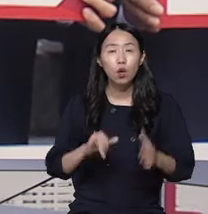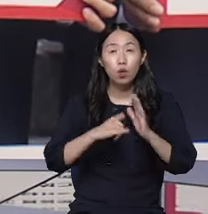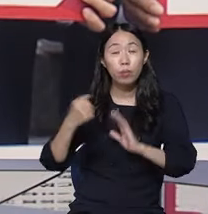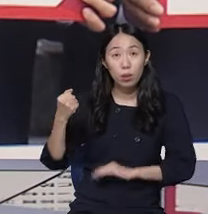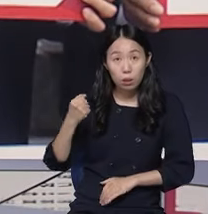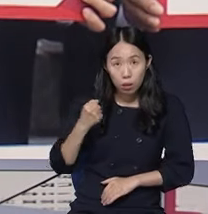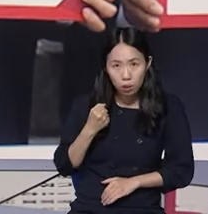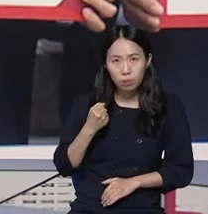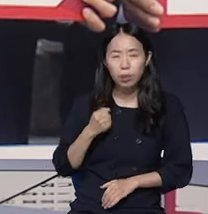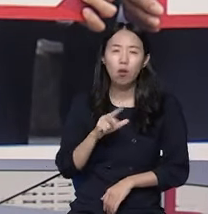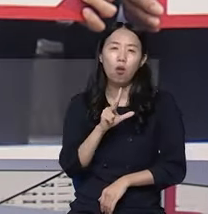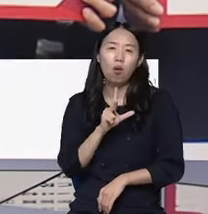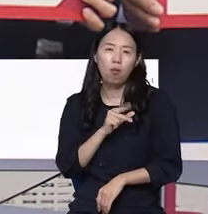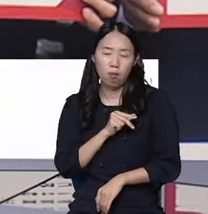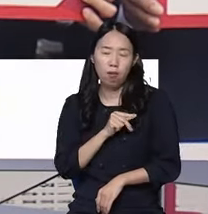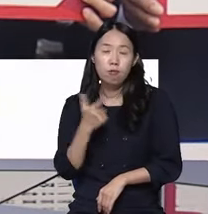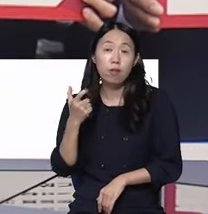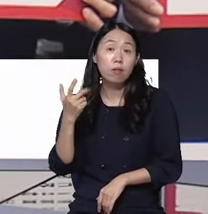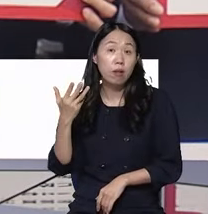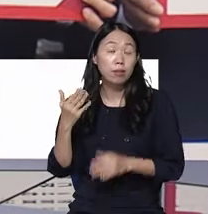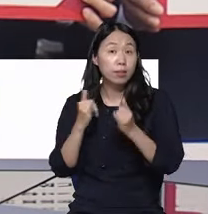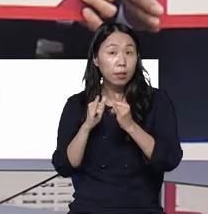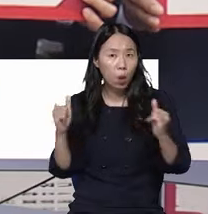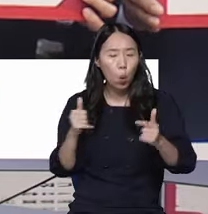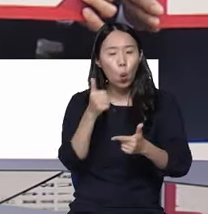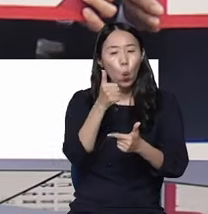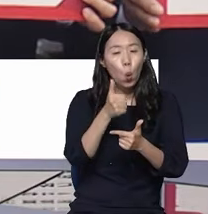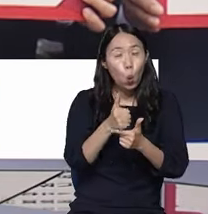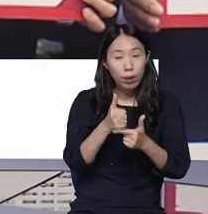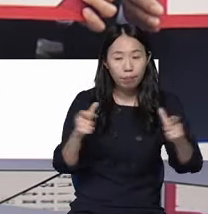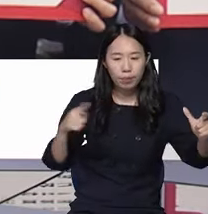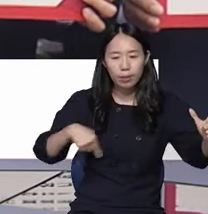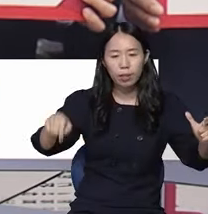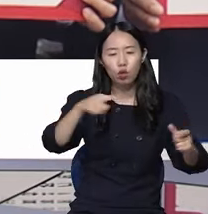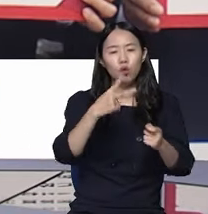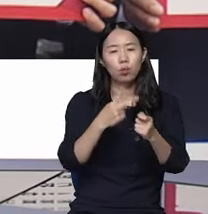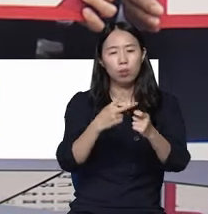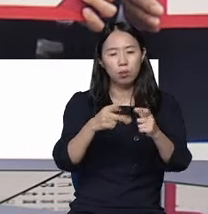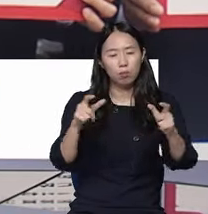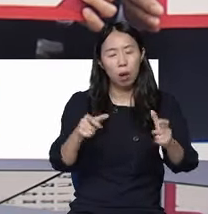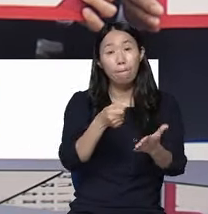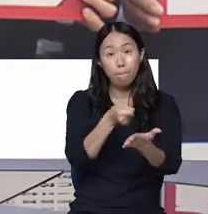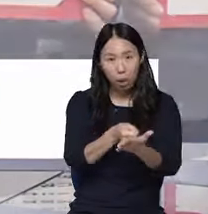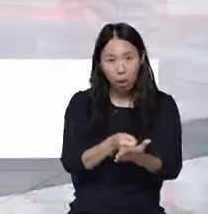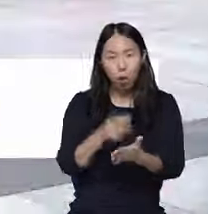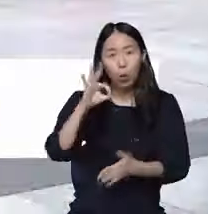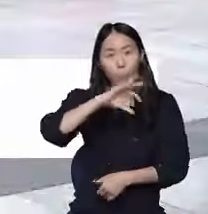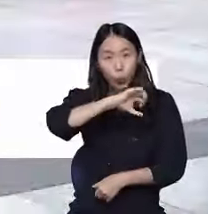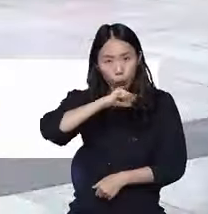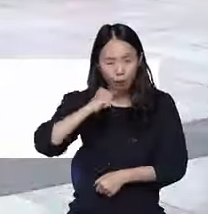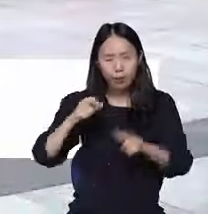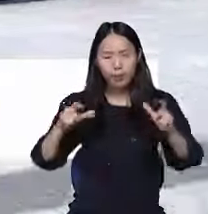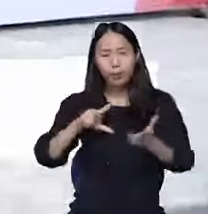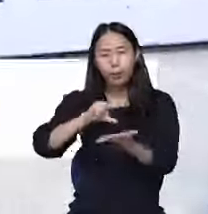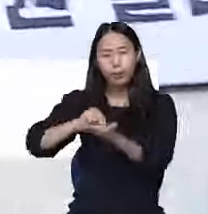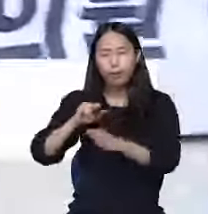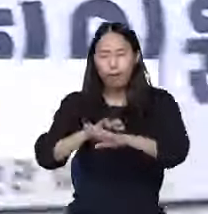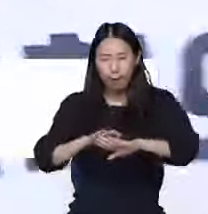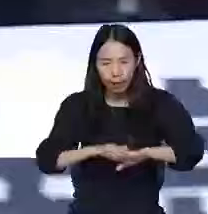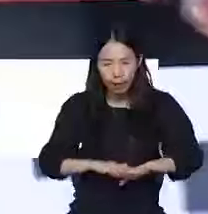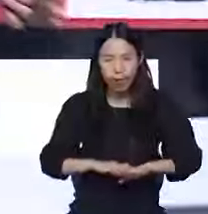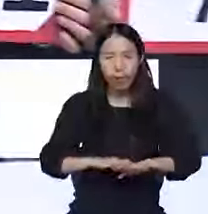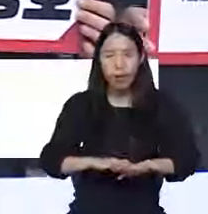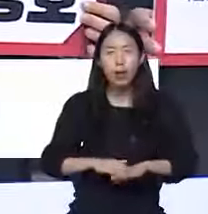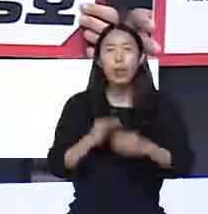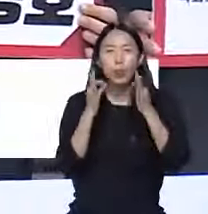국민의힘이 소속 국회의원 68명에게 호남 지역 제2지역구를 배정하고 예산과 현안 챙기기에 나설 것을